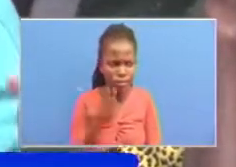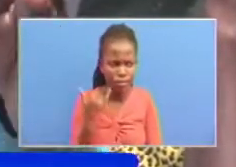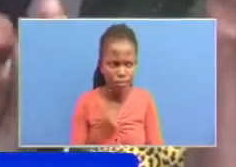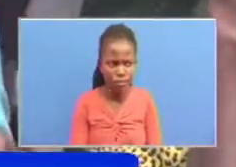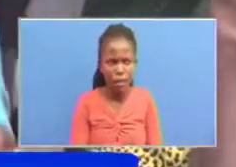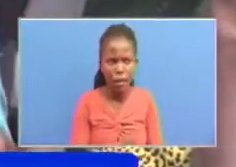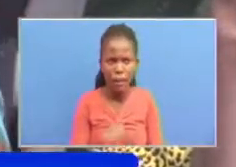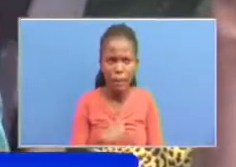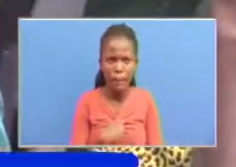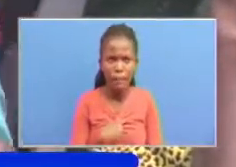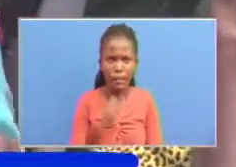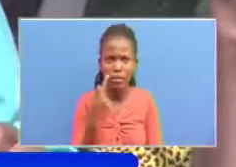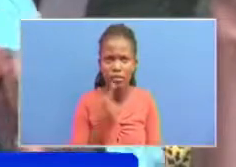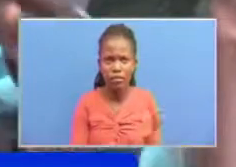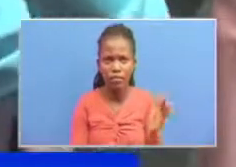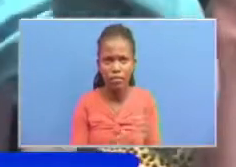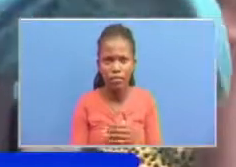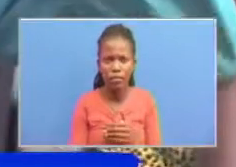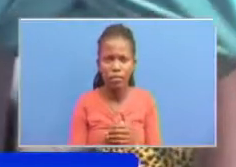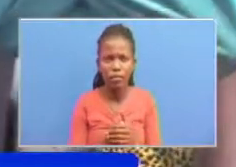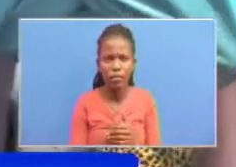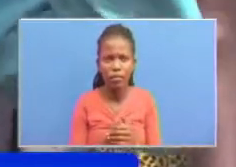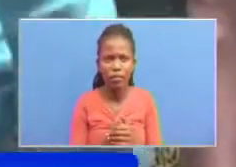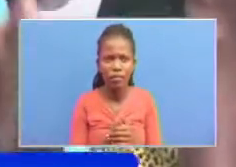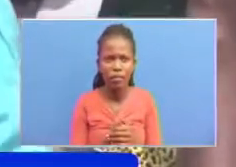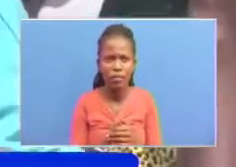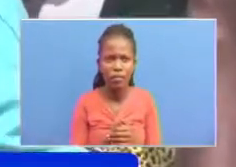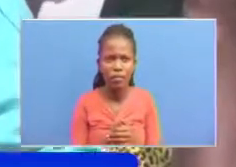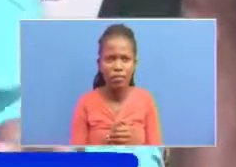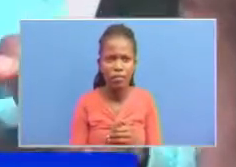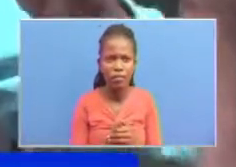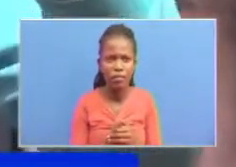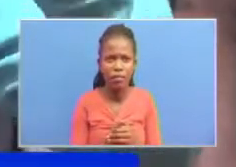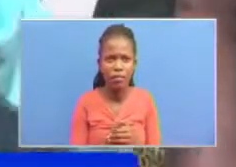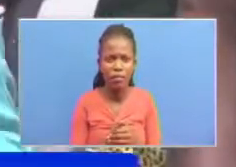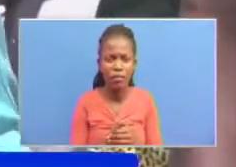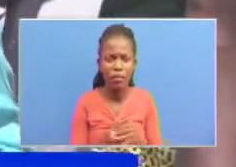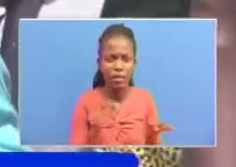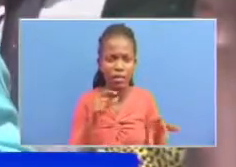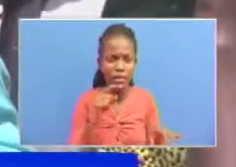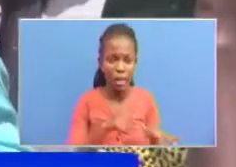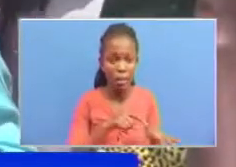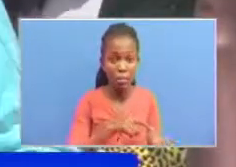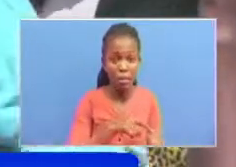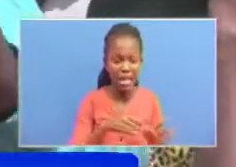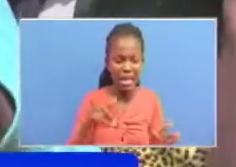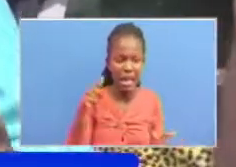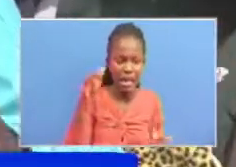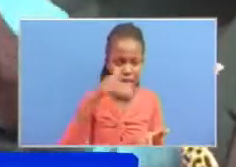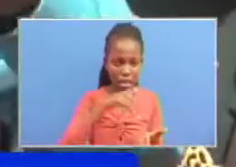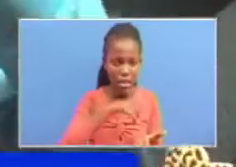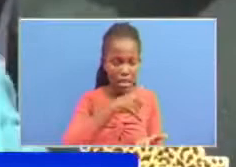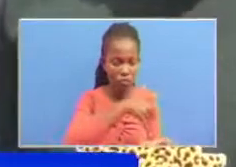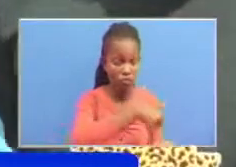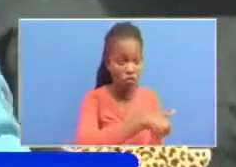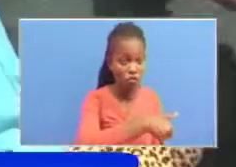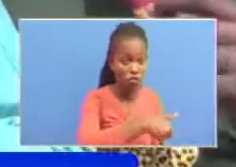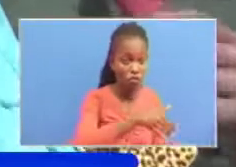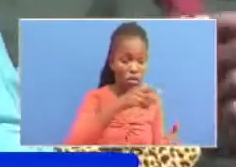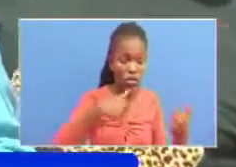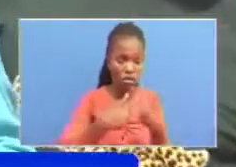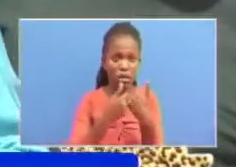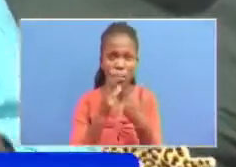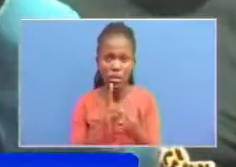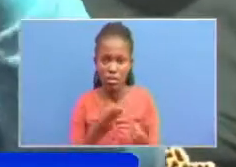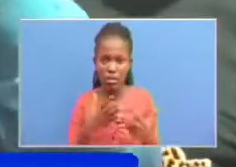Kuna ndako asio ila inge kuna tu kikuzi kalelo ni accident. Idhimba itu na serikali